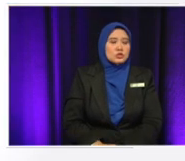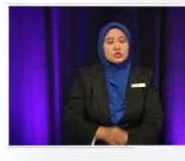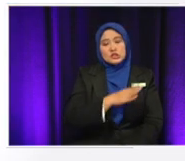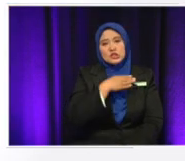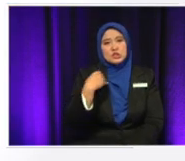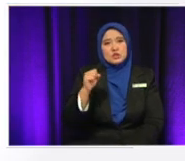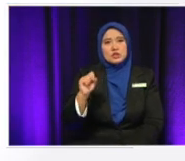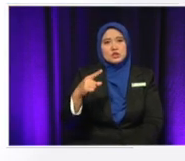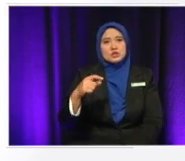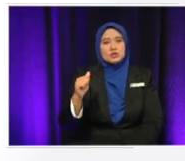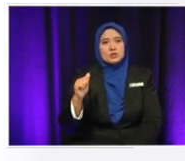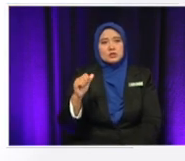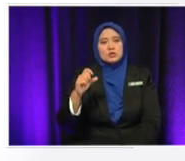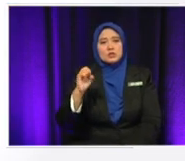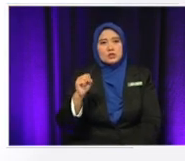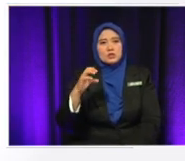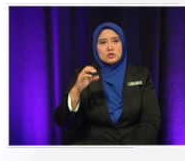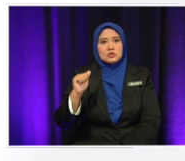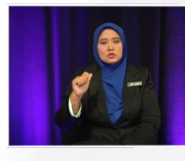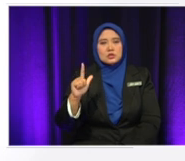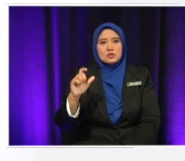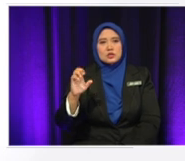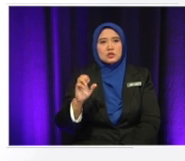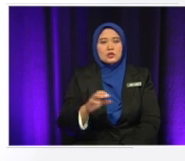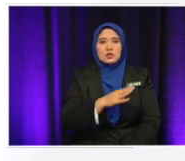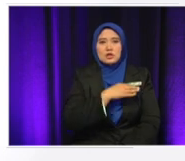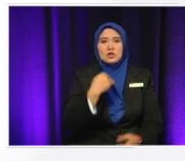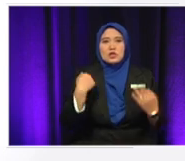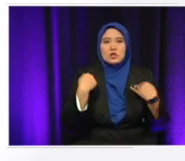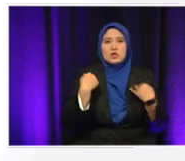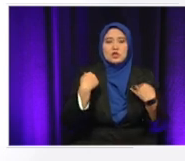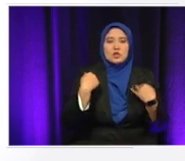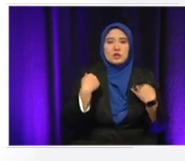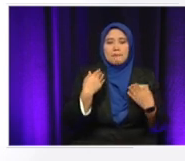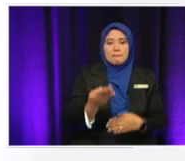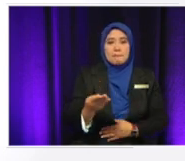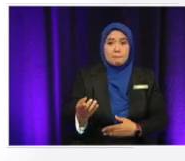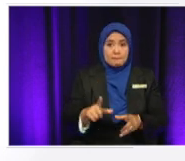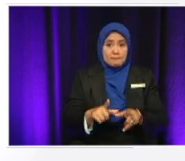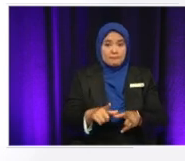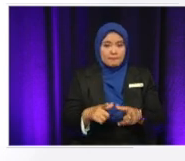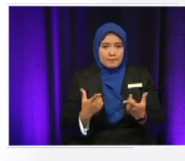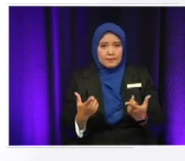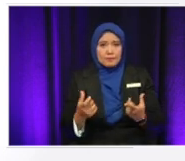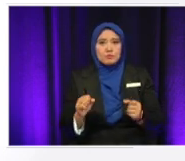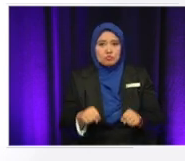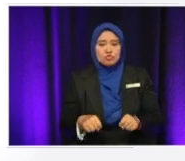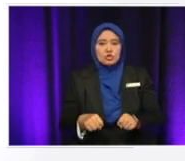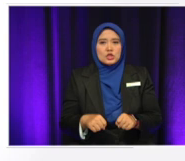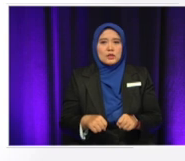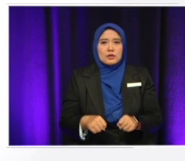so tool oke oke Magic when Oke Cuma mungkin ee jadi menjadi masalah sekedarnya murid menggunakan tool yang